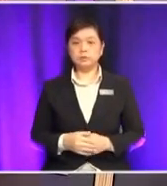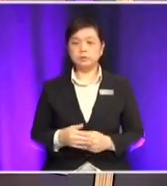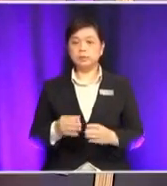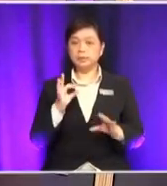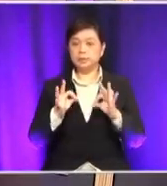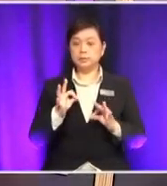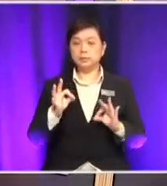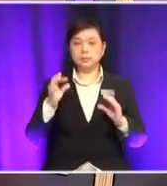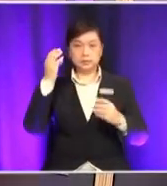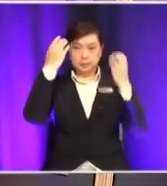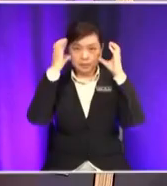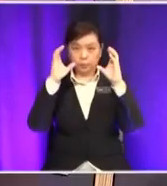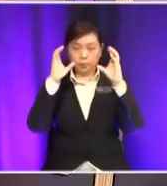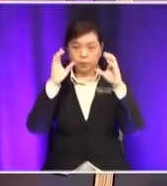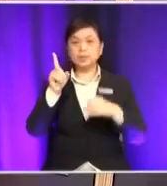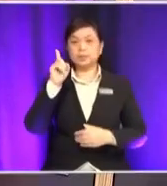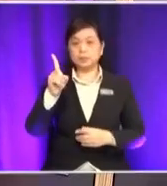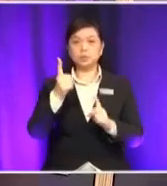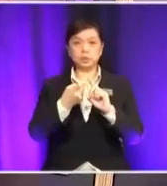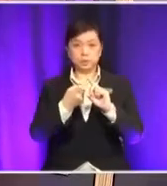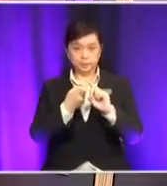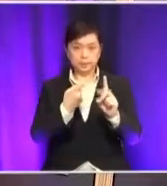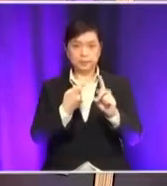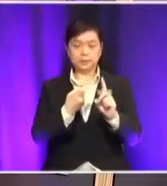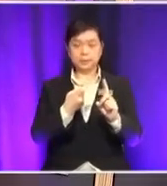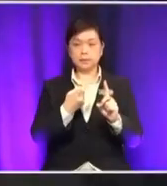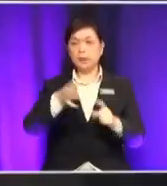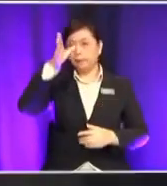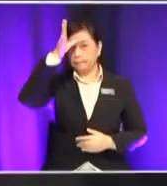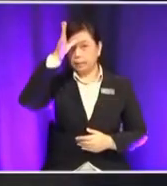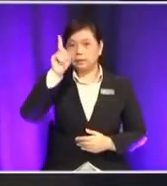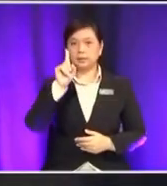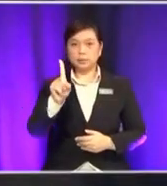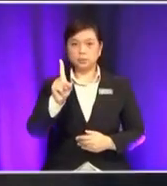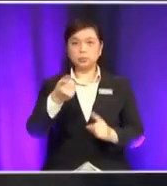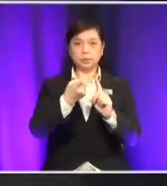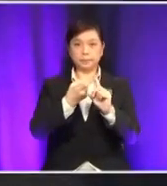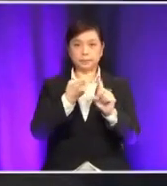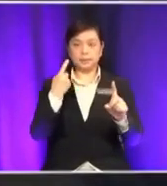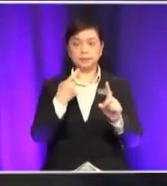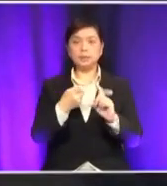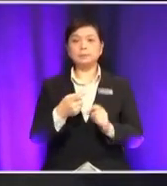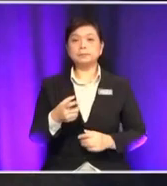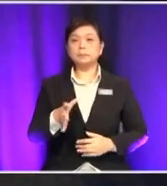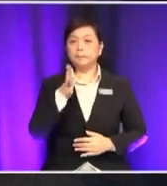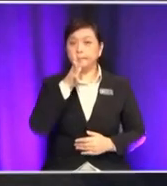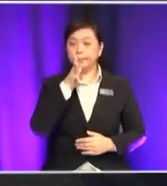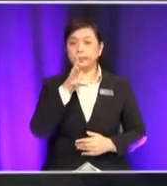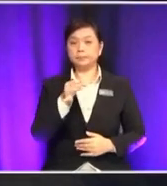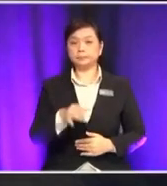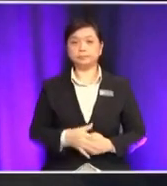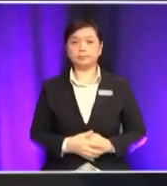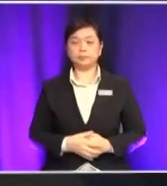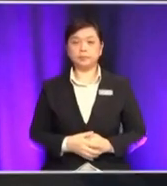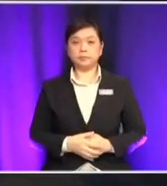daripada Ibu saya dan satu daripada ayah saya so eee Krishna sebegitu juga because kita Ini semua adalah produk pembiakan